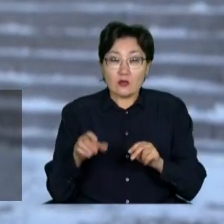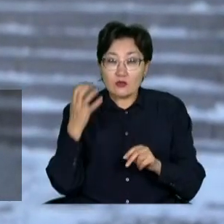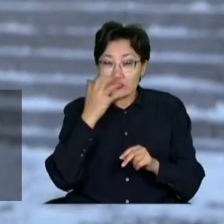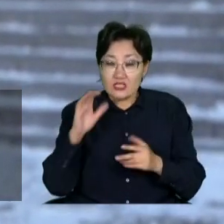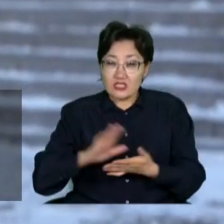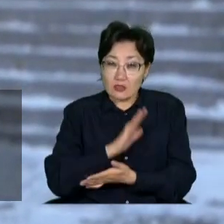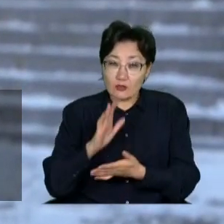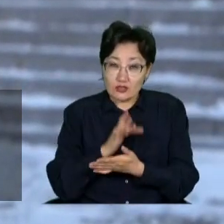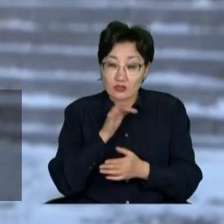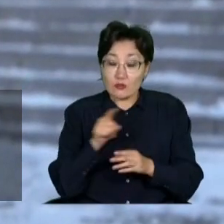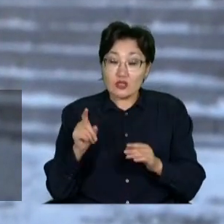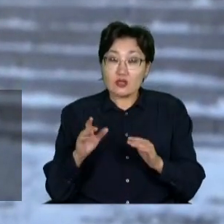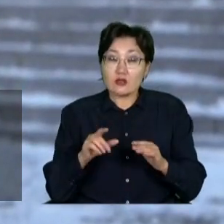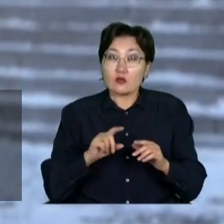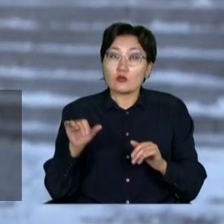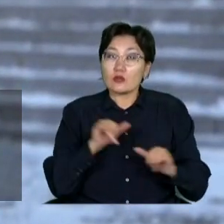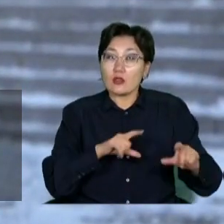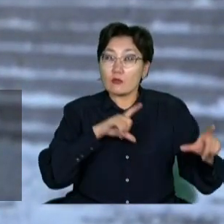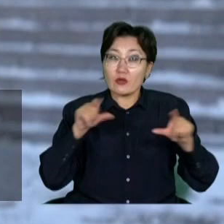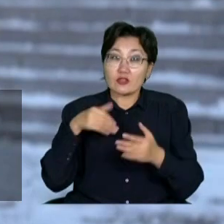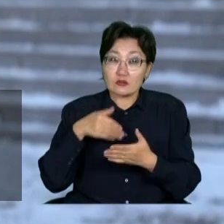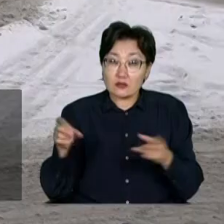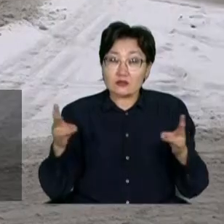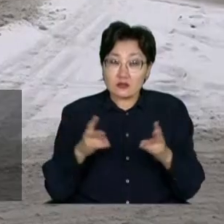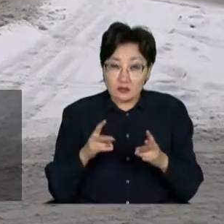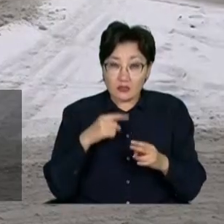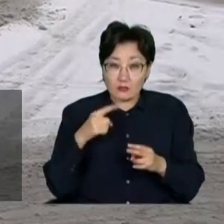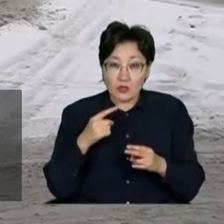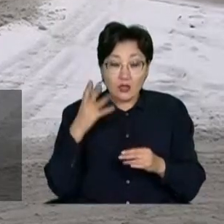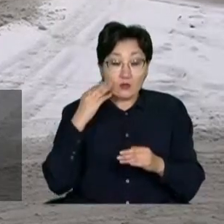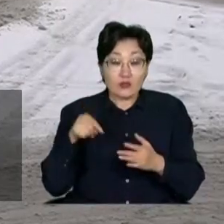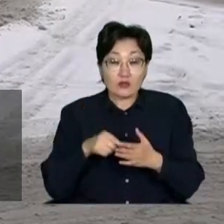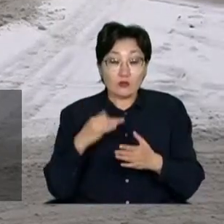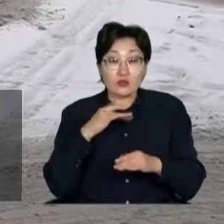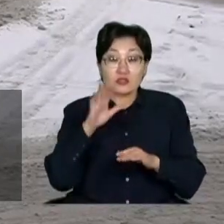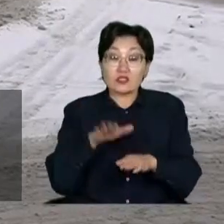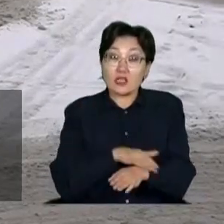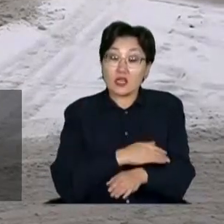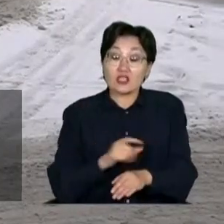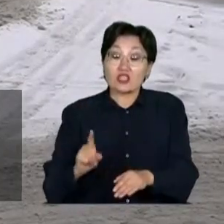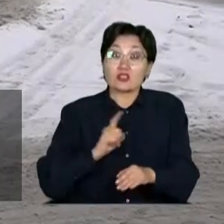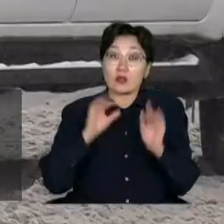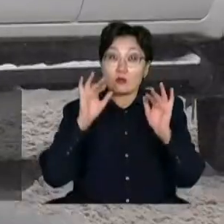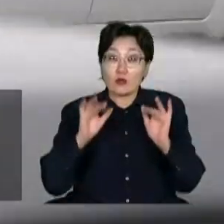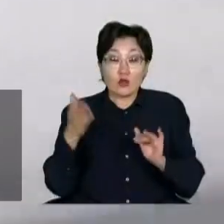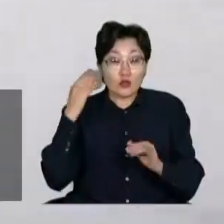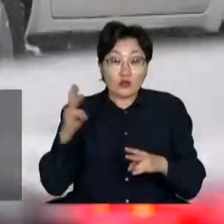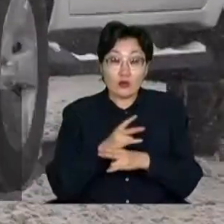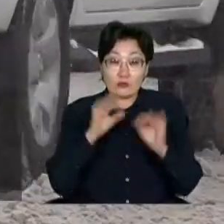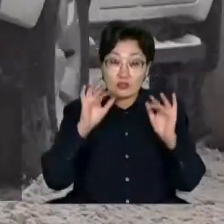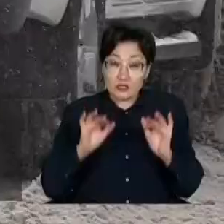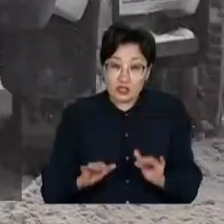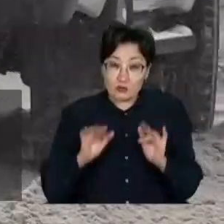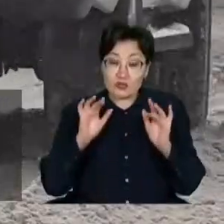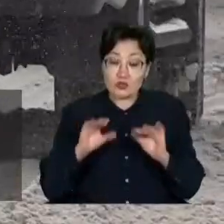көктайғақ кезде жолға шығудан бас тарту қажет екендігін еске саламыз. Алматыда көптен күткен қар қар өткен түннен бері молынан түсіп жатыр. Тоқтаусыз